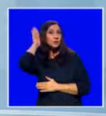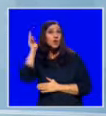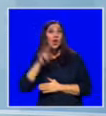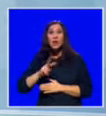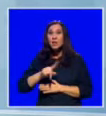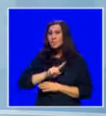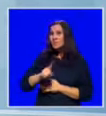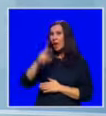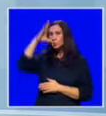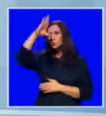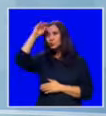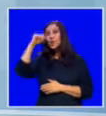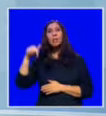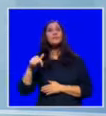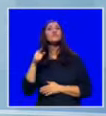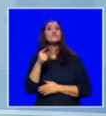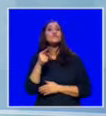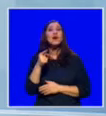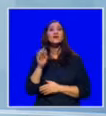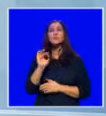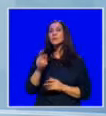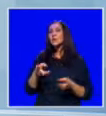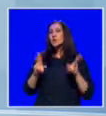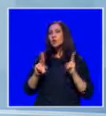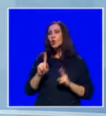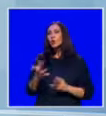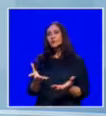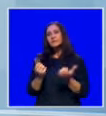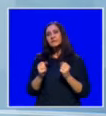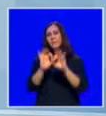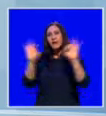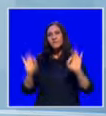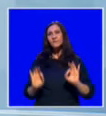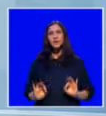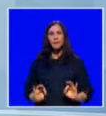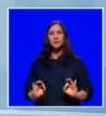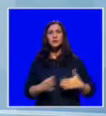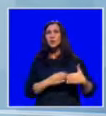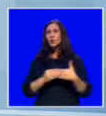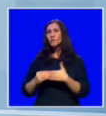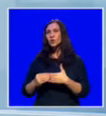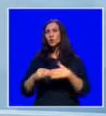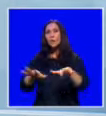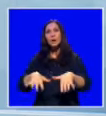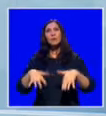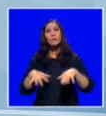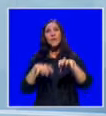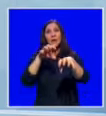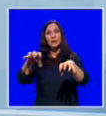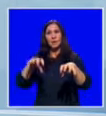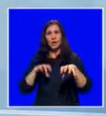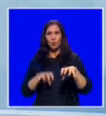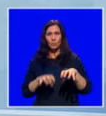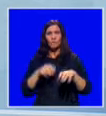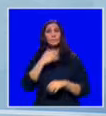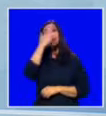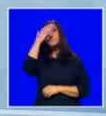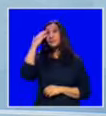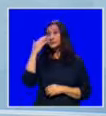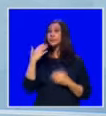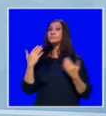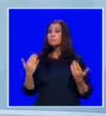или не господин Главчев, това ще бъде решение, което ще се вземе в рамките на ръководствата на парламентарните групи. Но мисля,